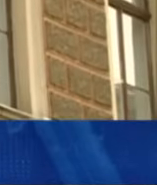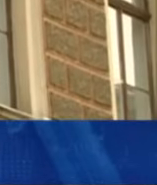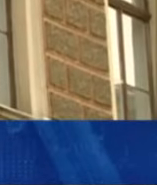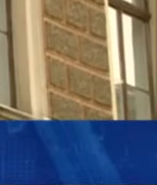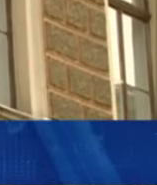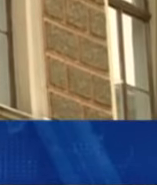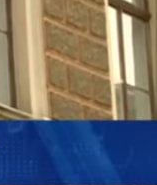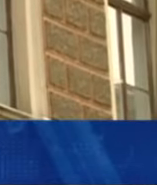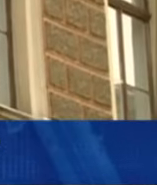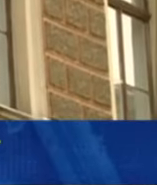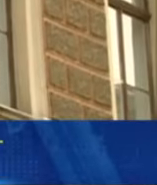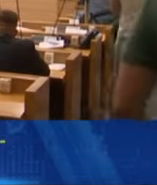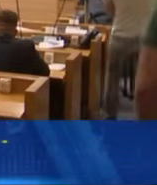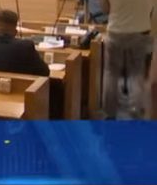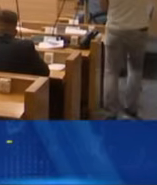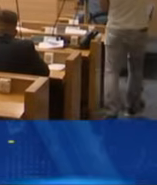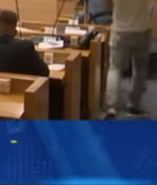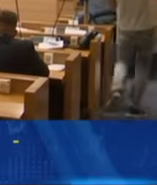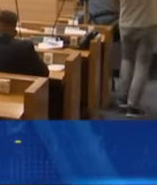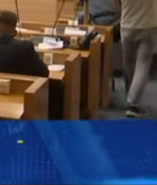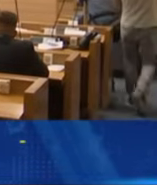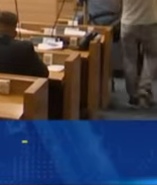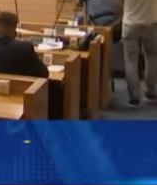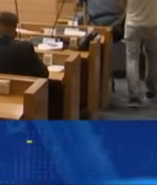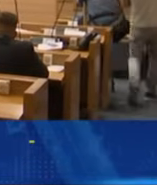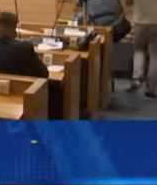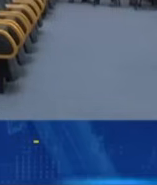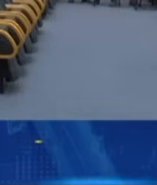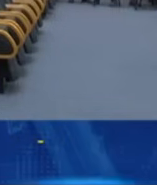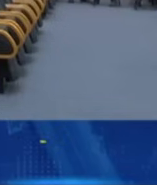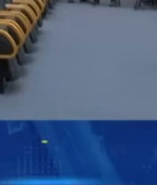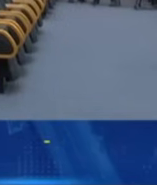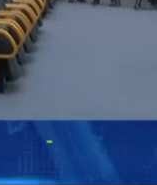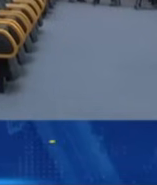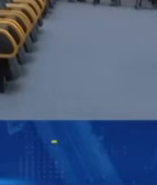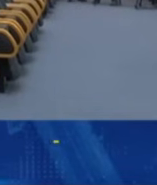Ustavni sud Bosne i Hercegovine privremeno stavio van snage izborni zakon Republike Srpske.